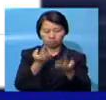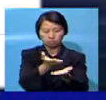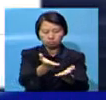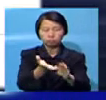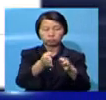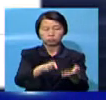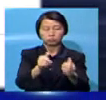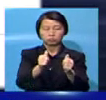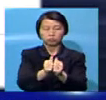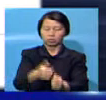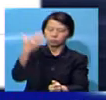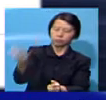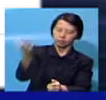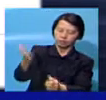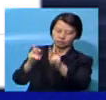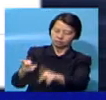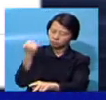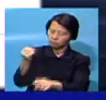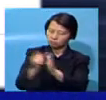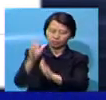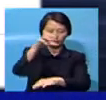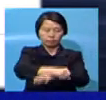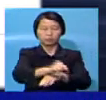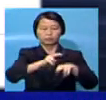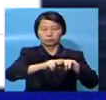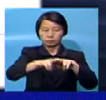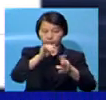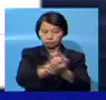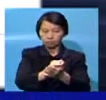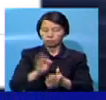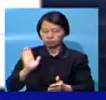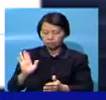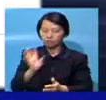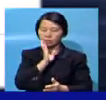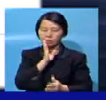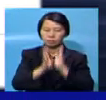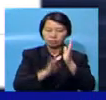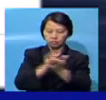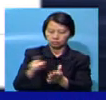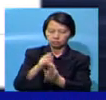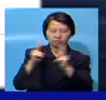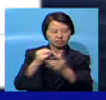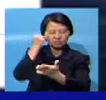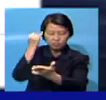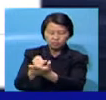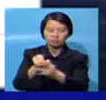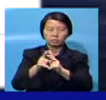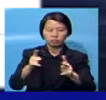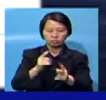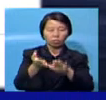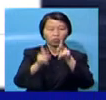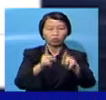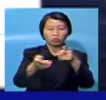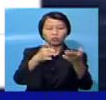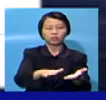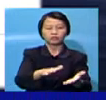terlibat dan mengutuk pihak yang terlibat dalam serangan kereta api berkenaan beliau menyifatkan perbuatan itu sangat kejam kerana turut meragut nyawa